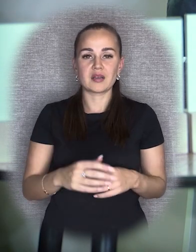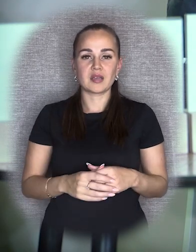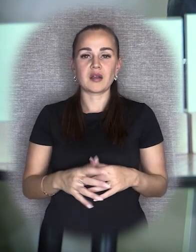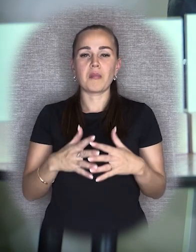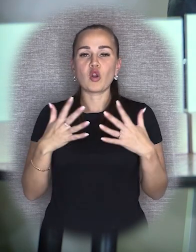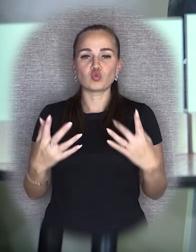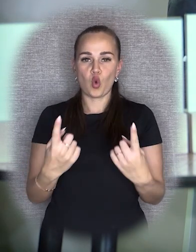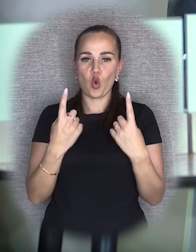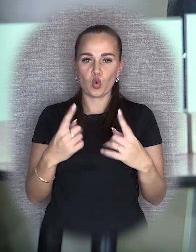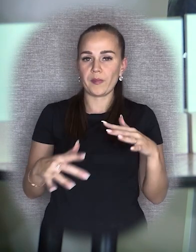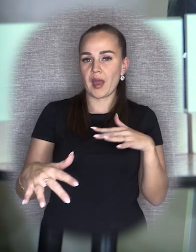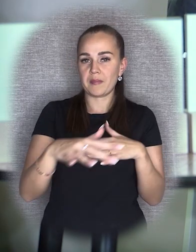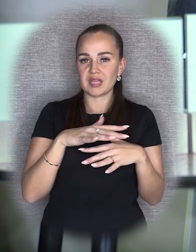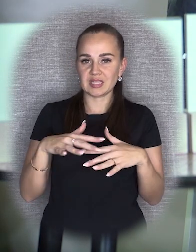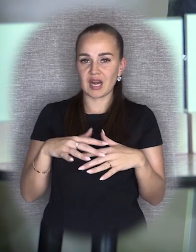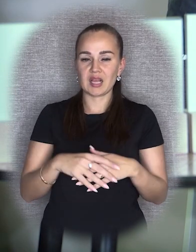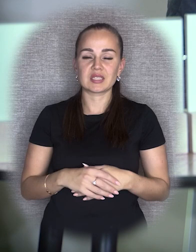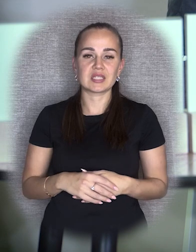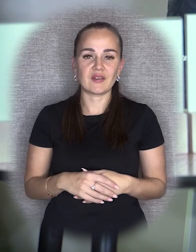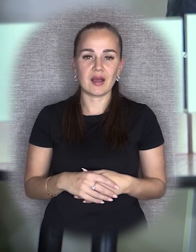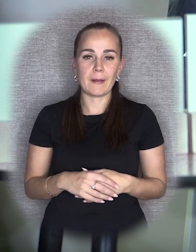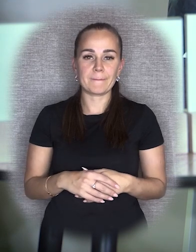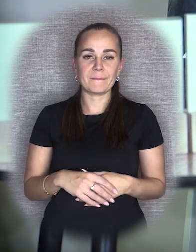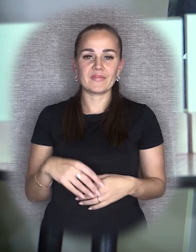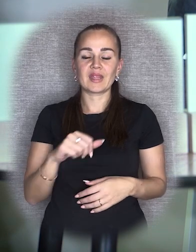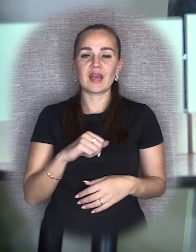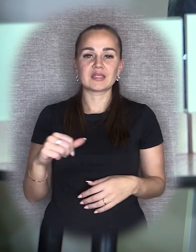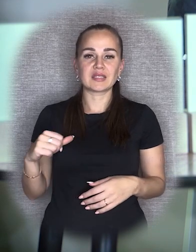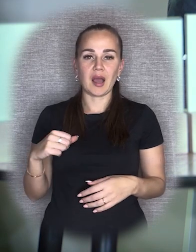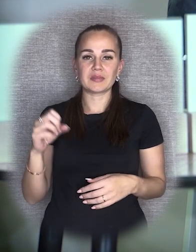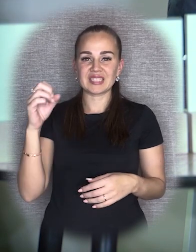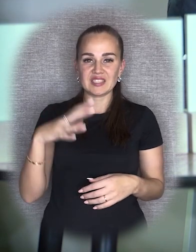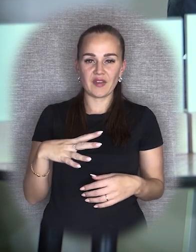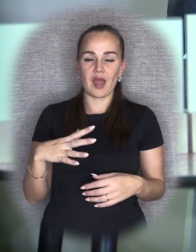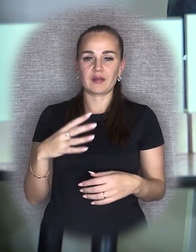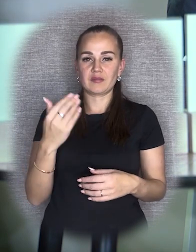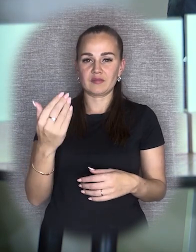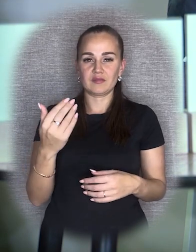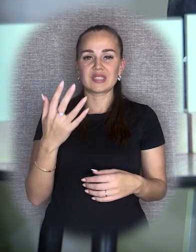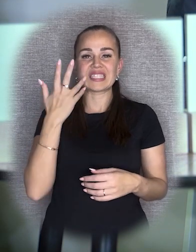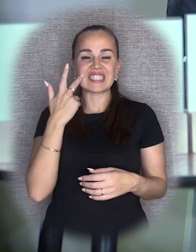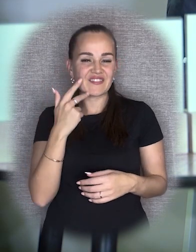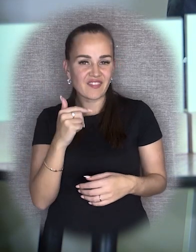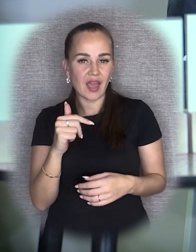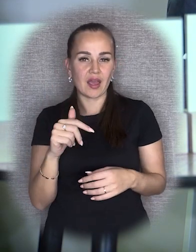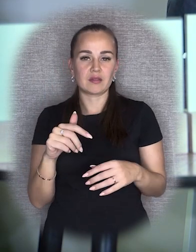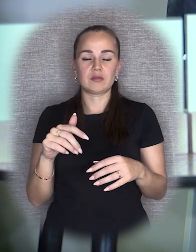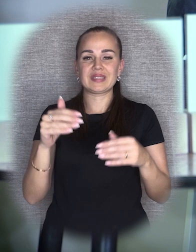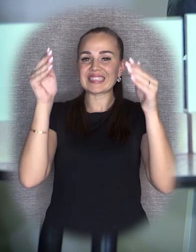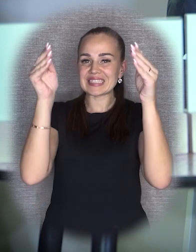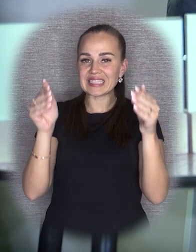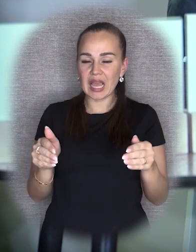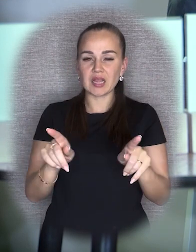крупное пространство. Сам цвет окружающих вас стен как бы приближен к цвету пола,